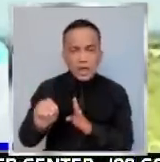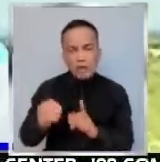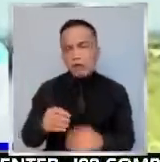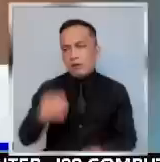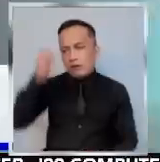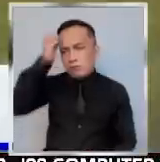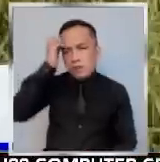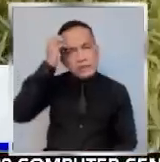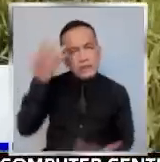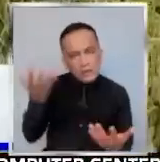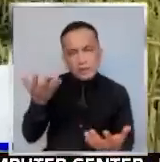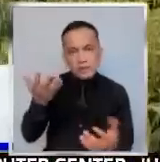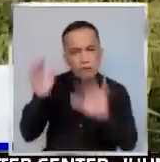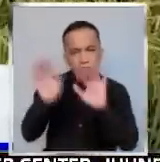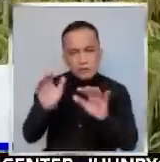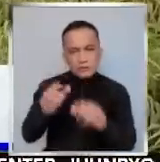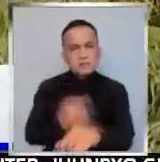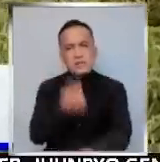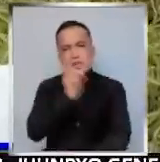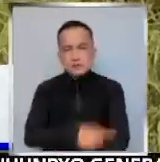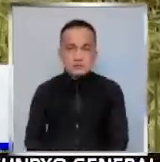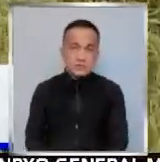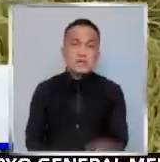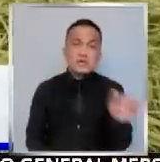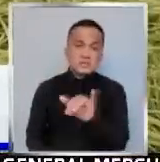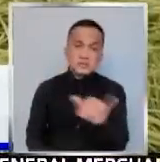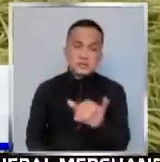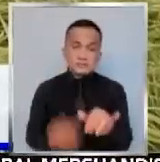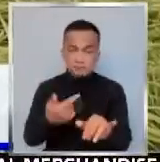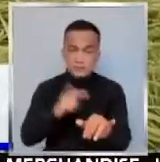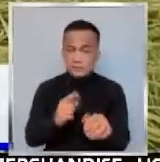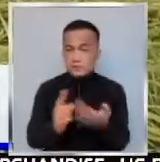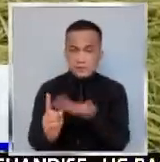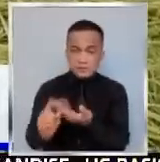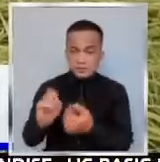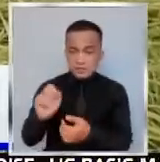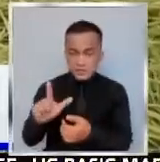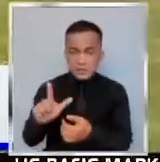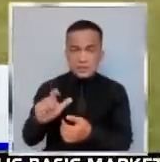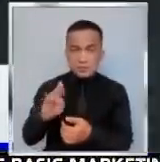ang lakas kasi dito. Ganyan din ang naranasan sa ilang palayan sa Samal at Orion, Bataan.